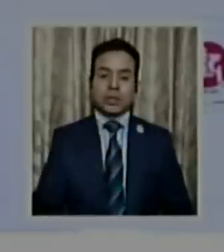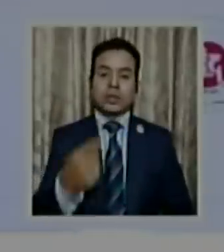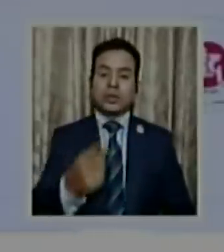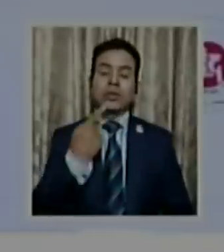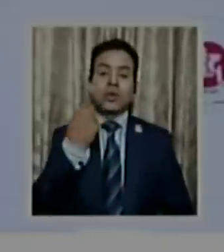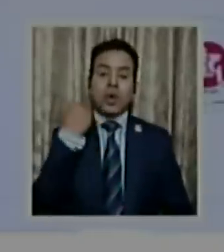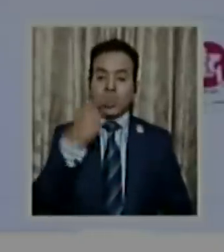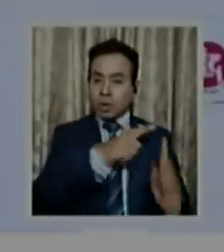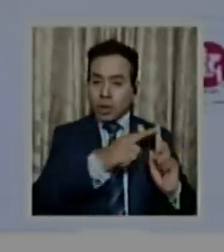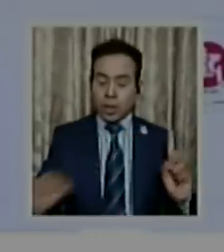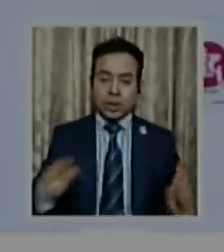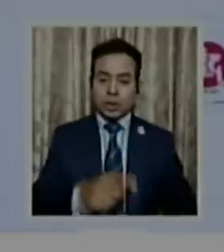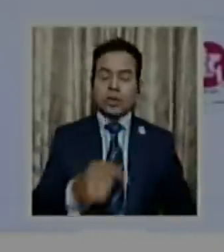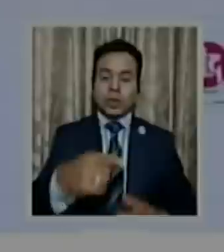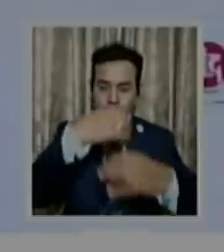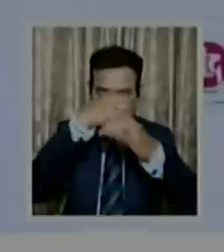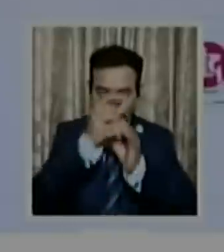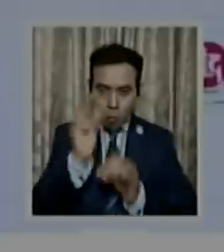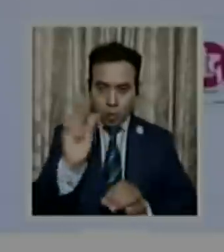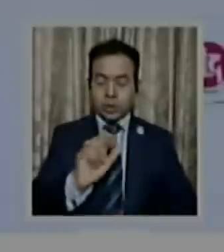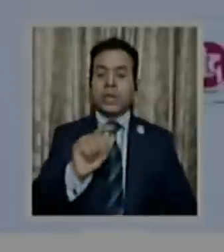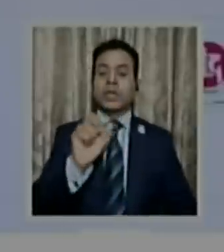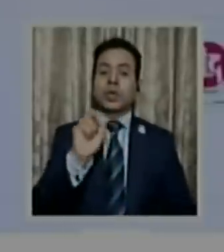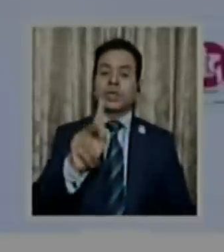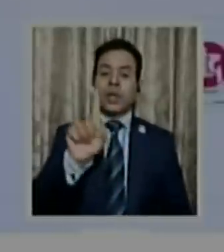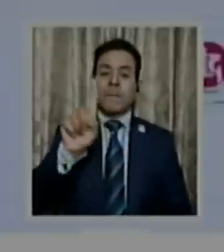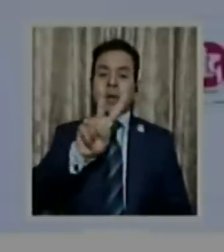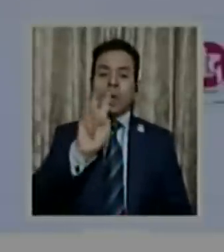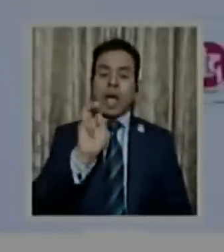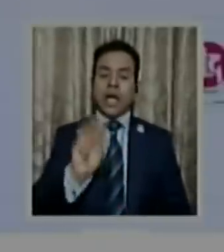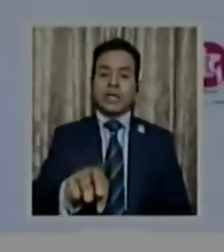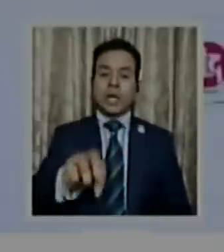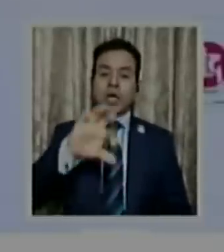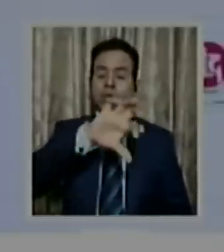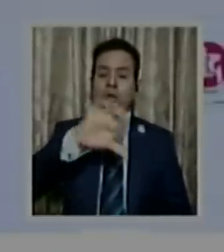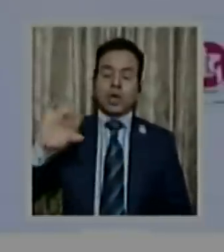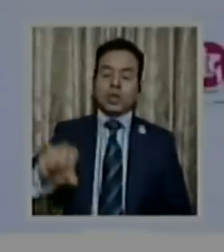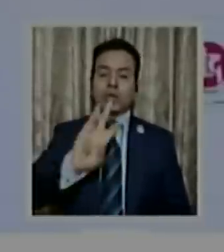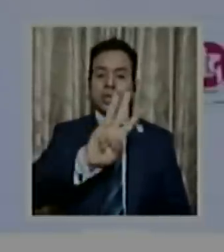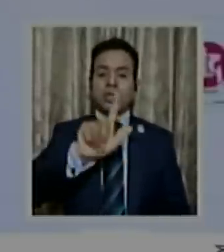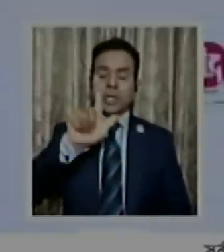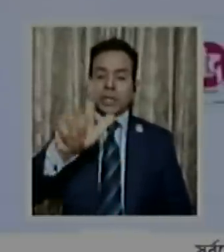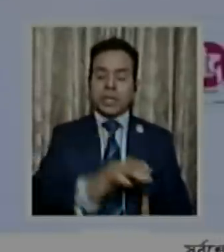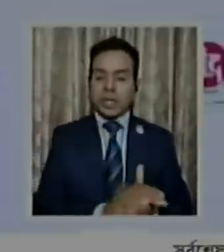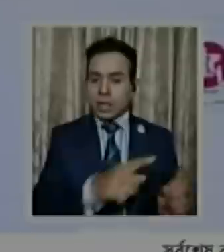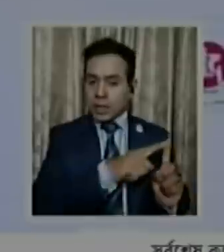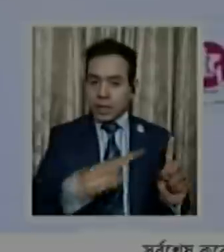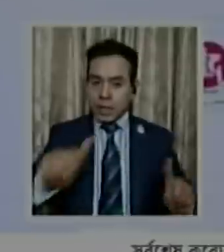সংগ্রহ হয়েছে ১২,৬৬৭টি এবং ২৪ ঘন্টায় পরীক্ষা হয়েছে পূর্বের দিনের নমুনা